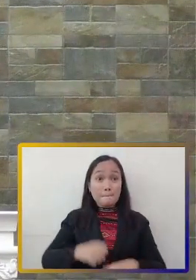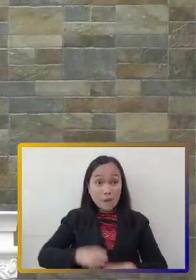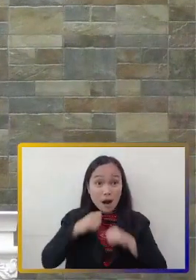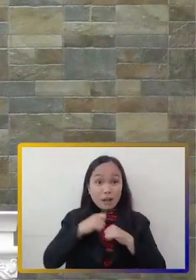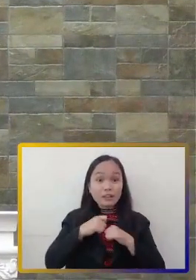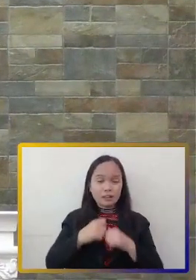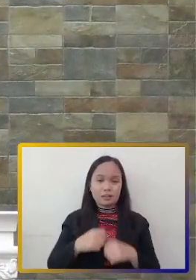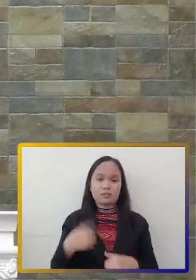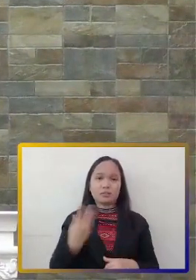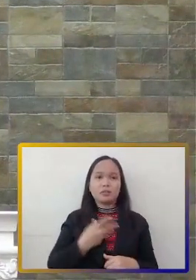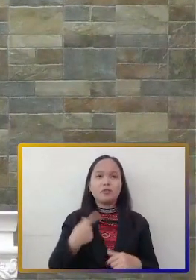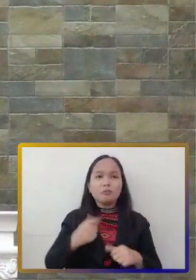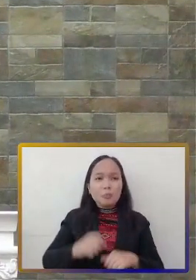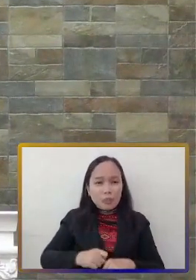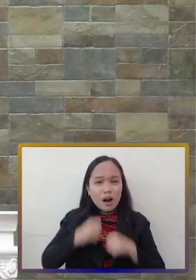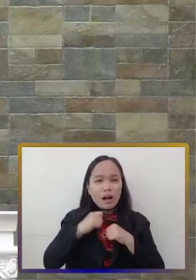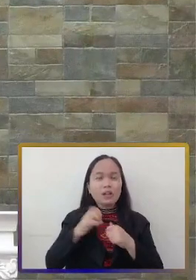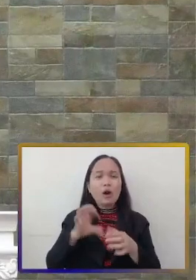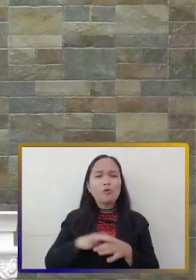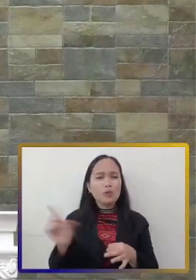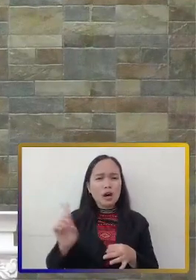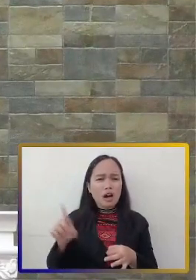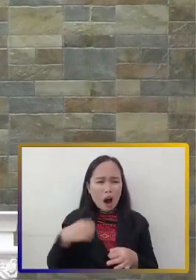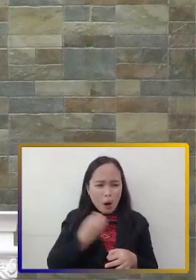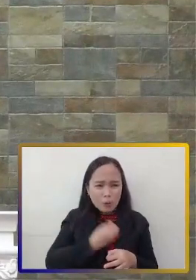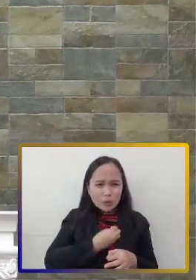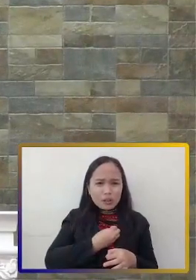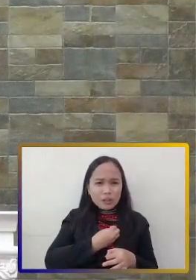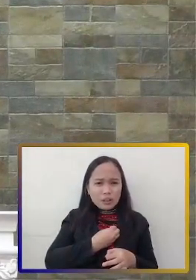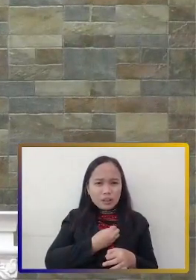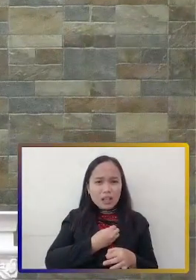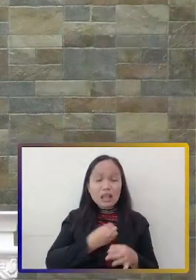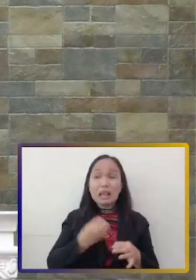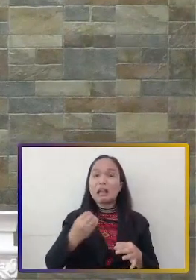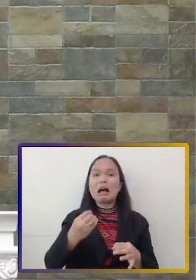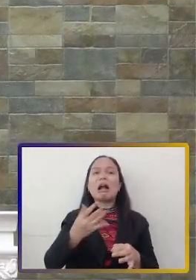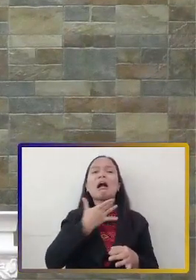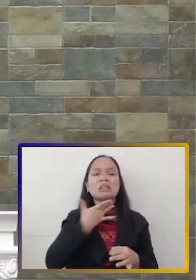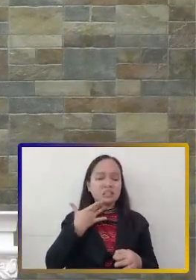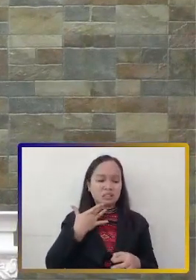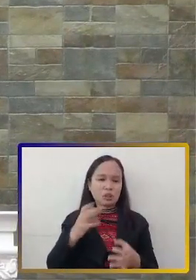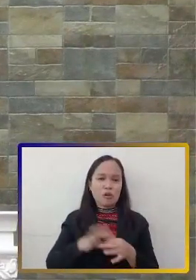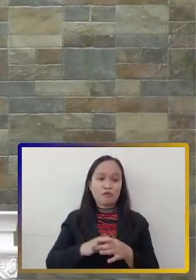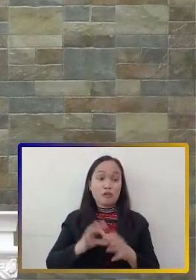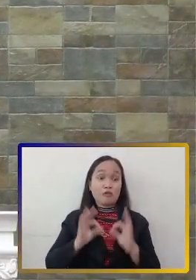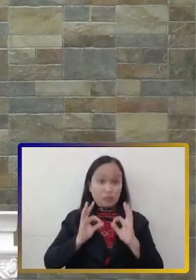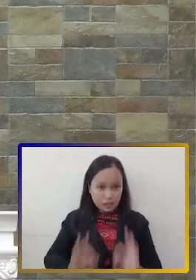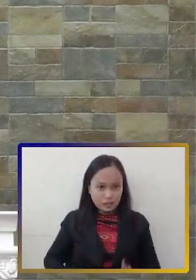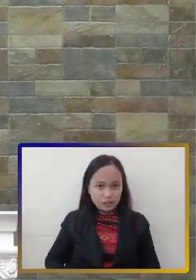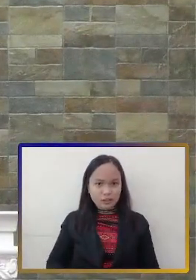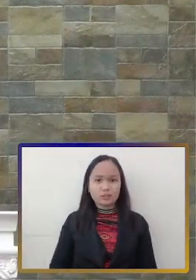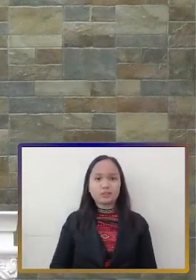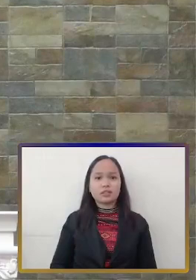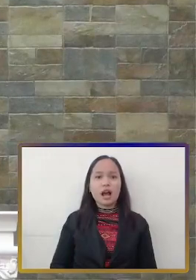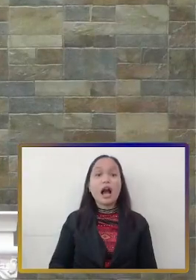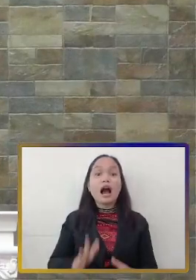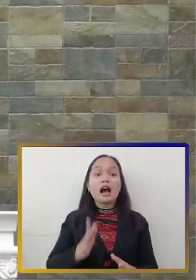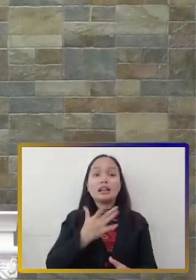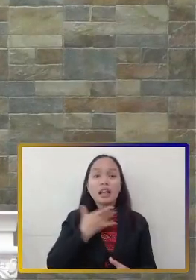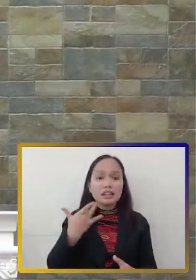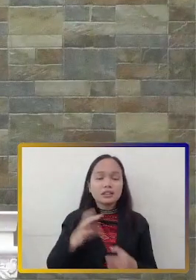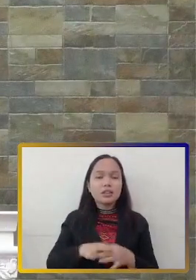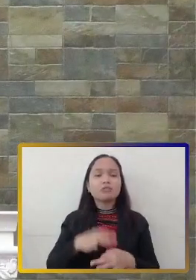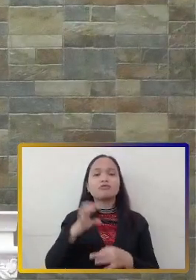take pride of our lust of the flesh, lust of